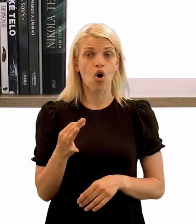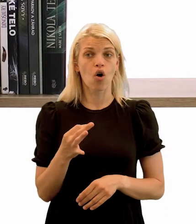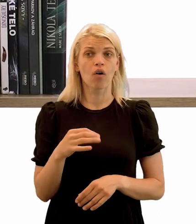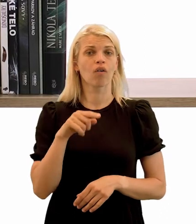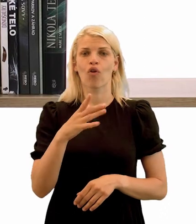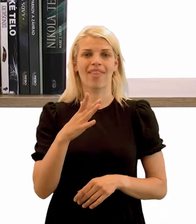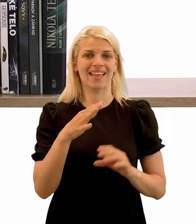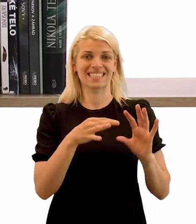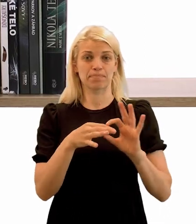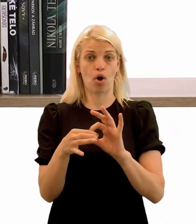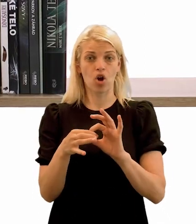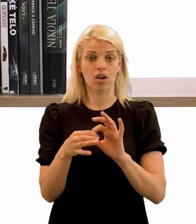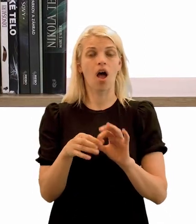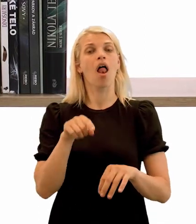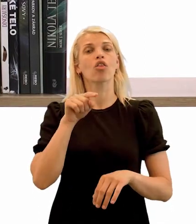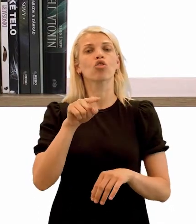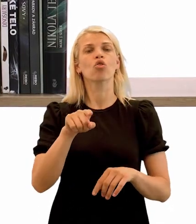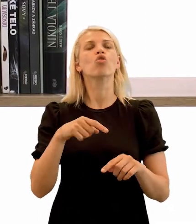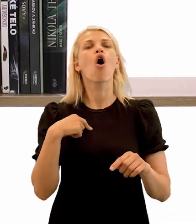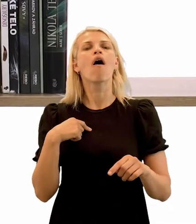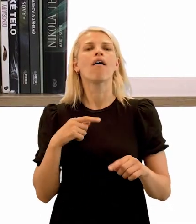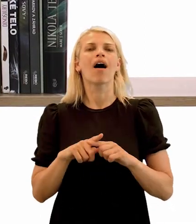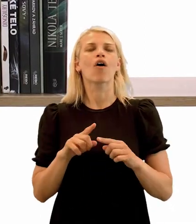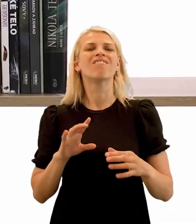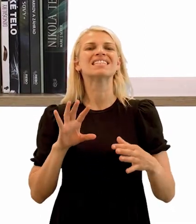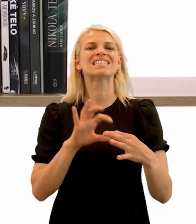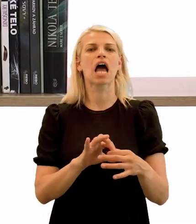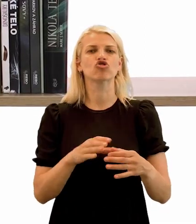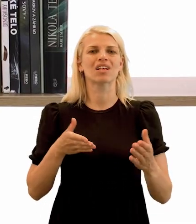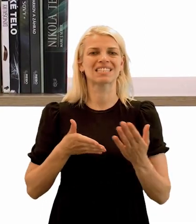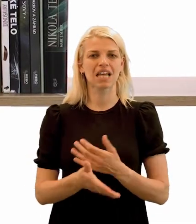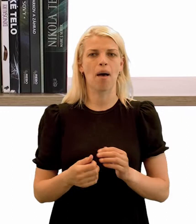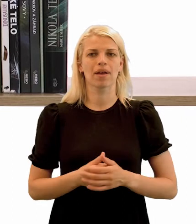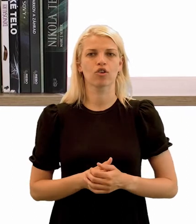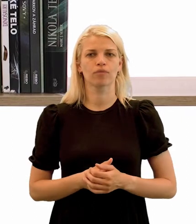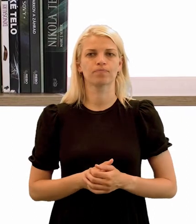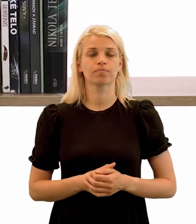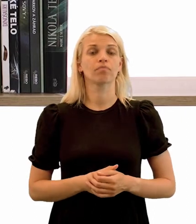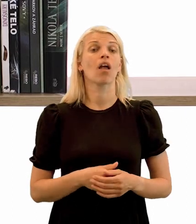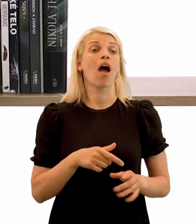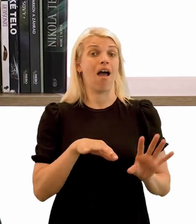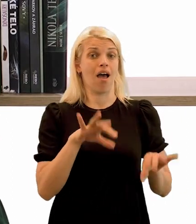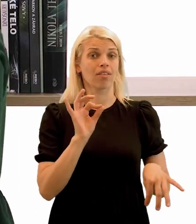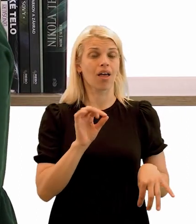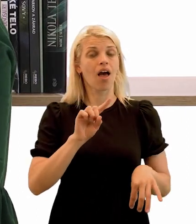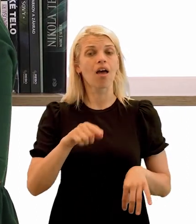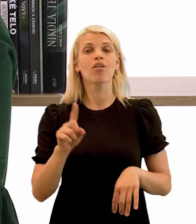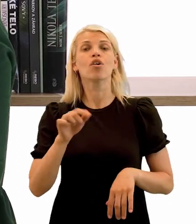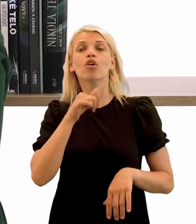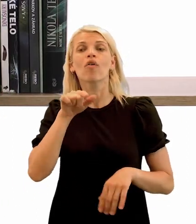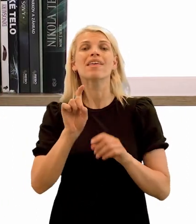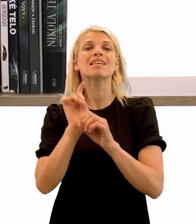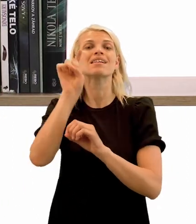Nie je spojka, ale je to vzťažné zámeno. Hádaj, čiarka. Kto je za